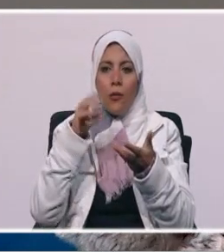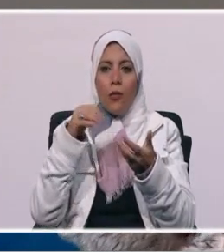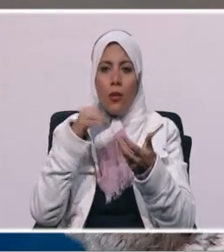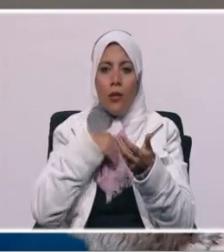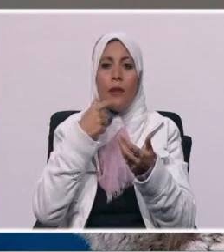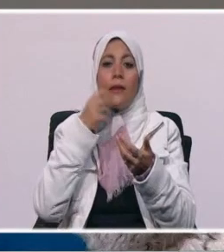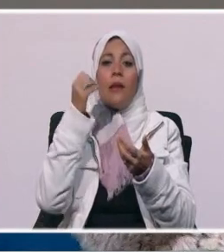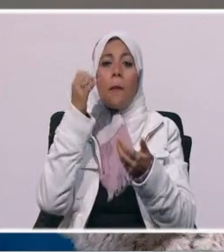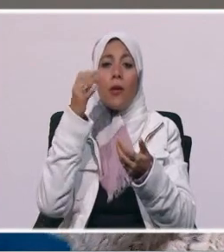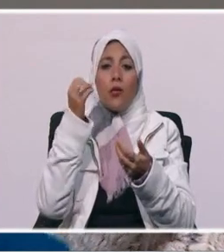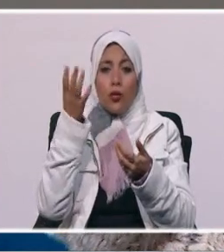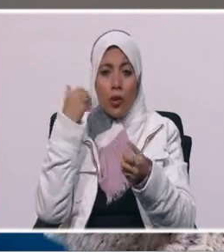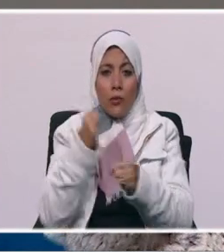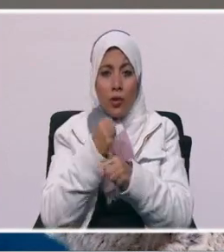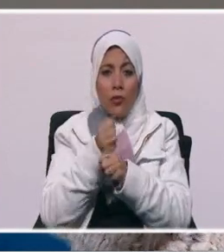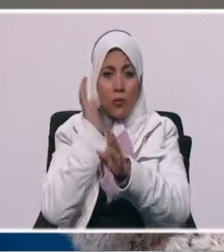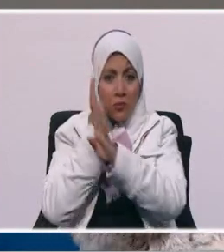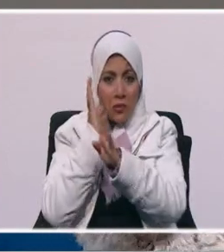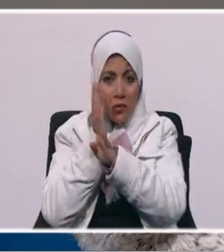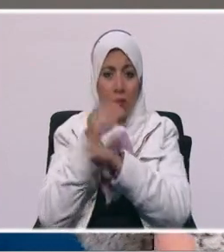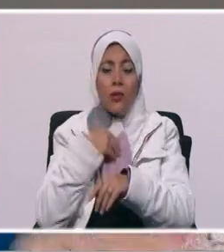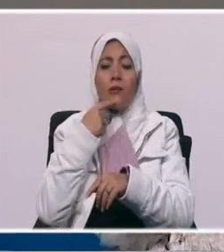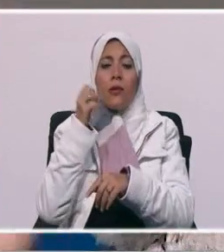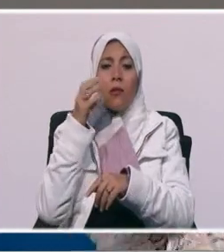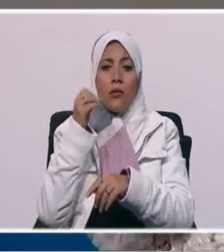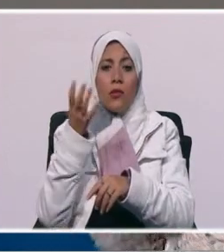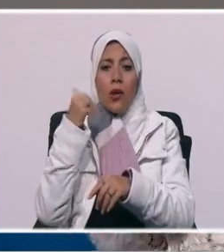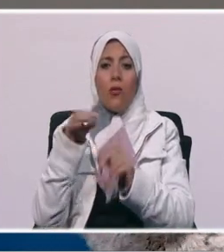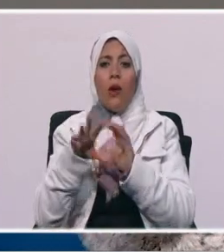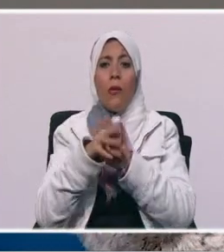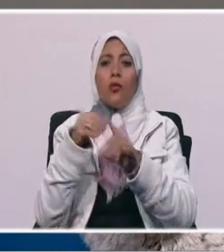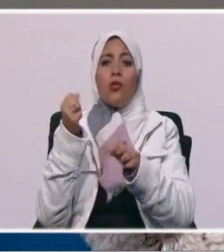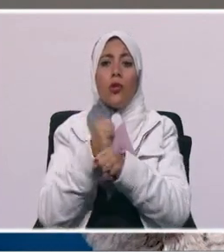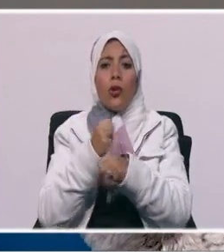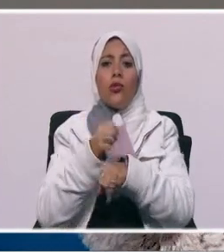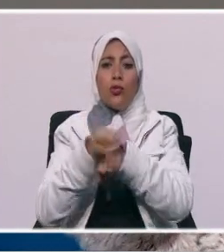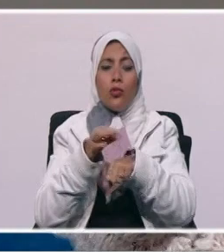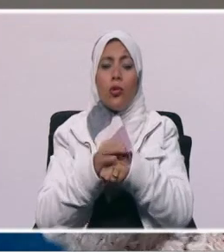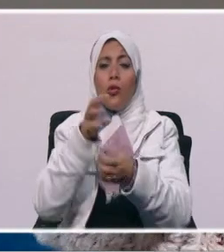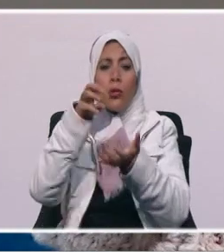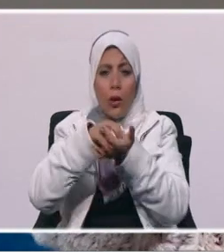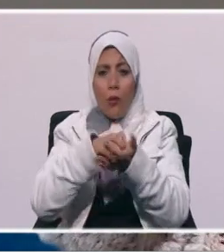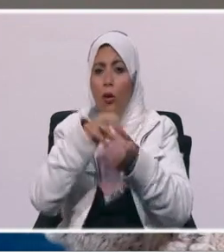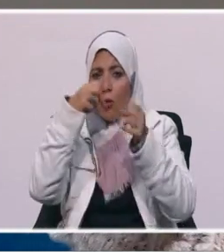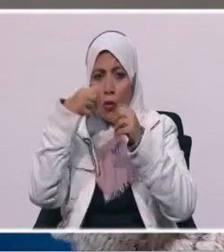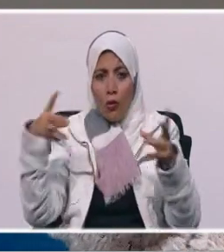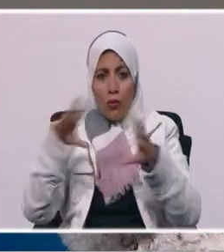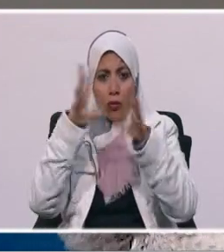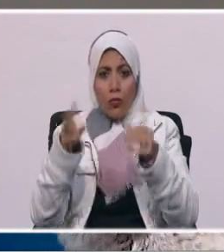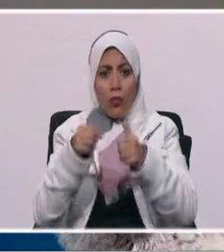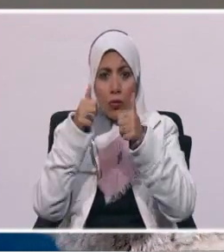سني 14 سنه، مع اني عملت ماسترز وحاجات وخلصت دراستي وكان ممكن اروح لاتجاه تاني،